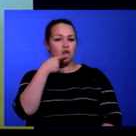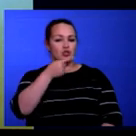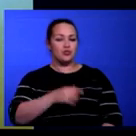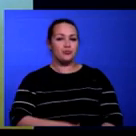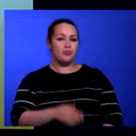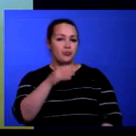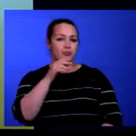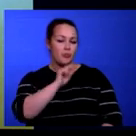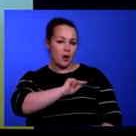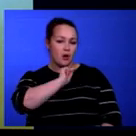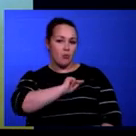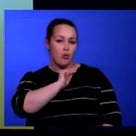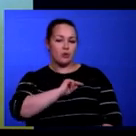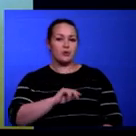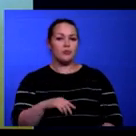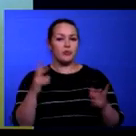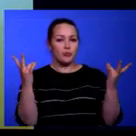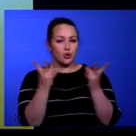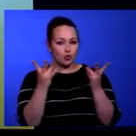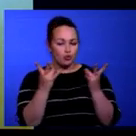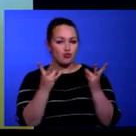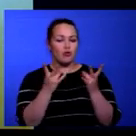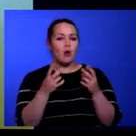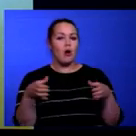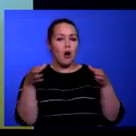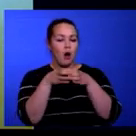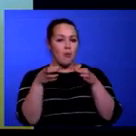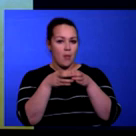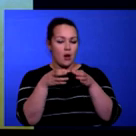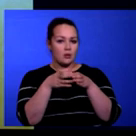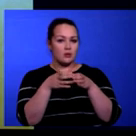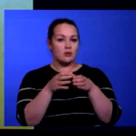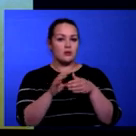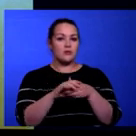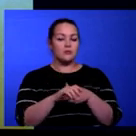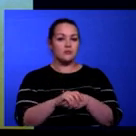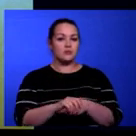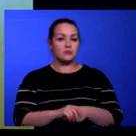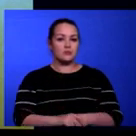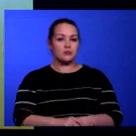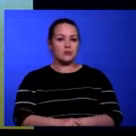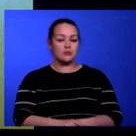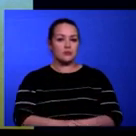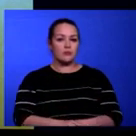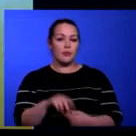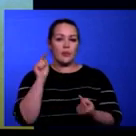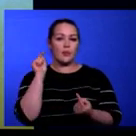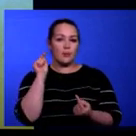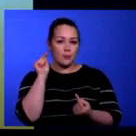поработаем нам нужно набрать команду подберите слова